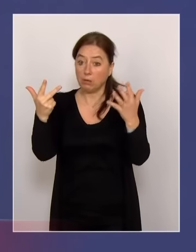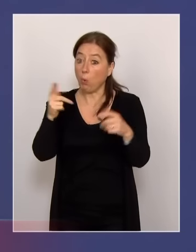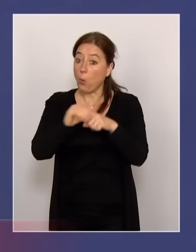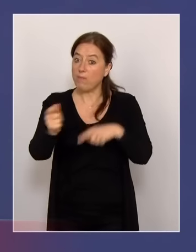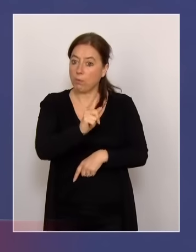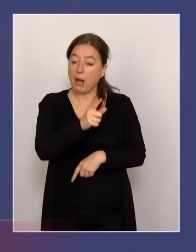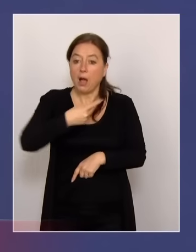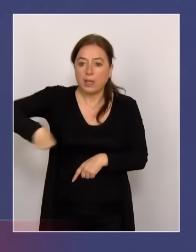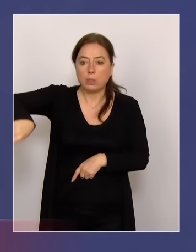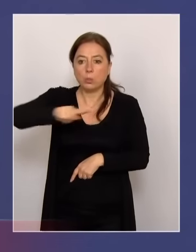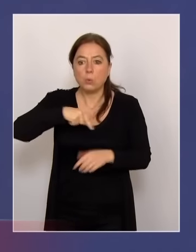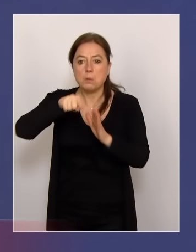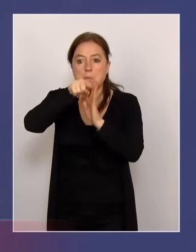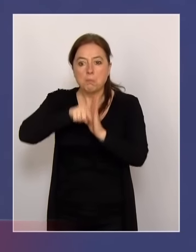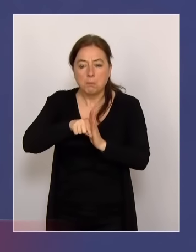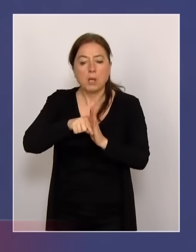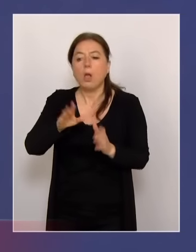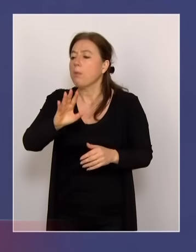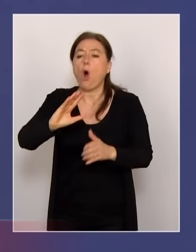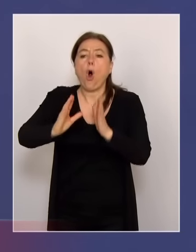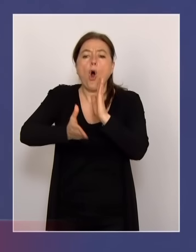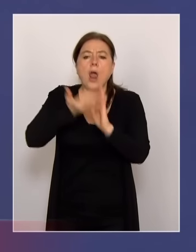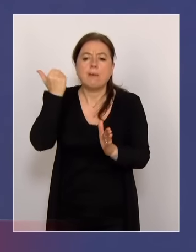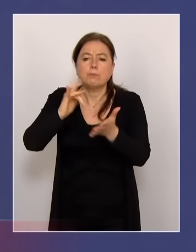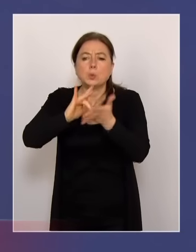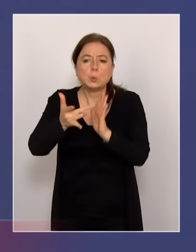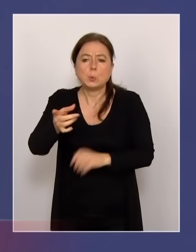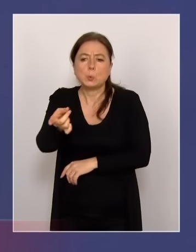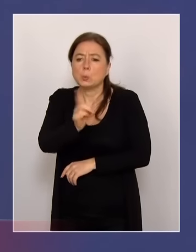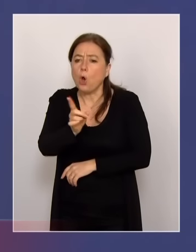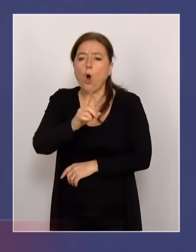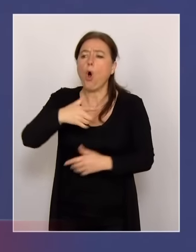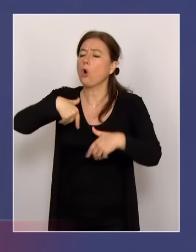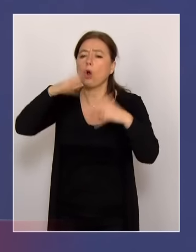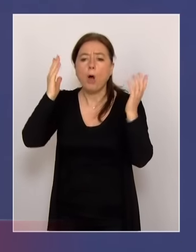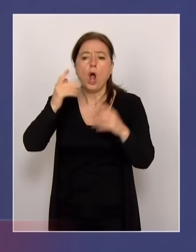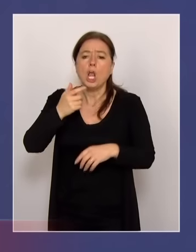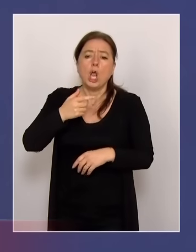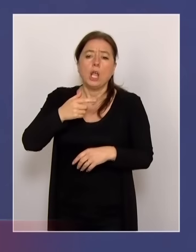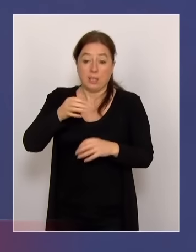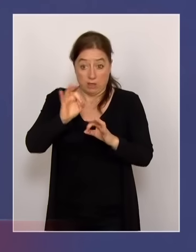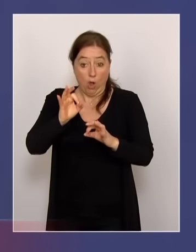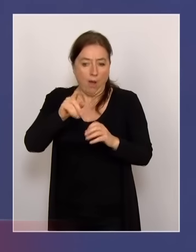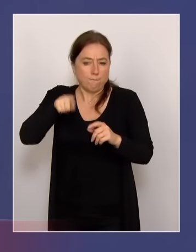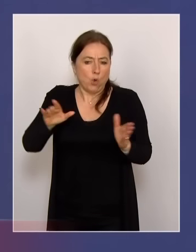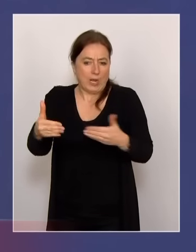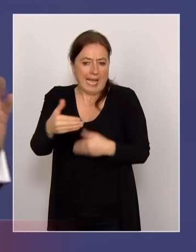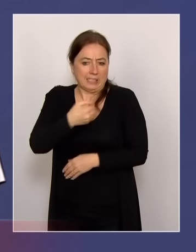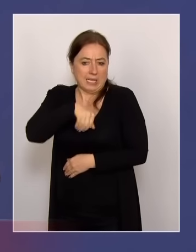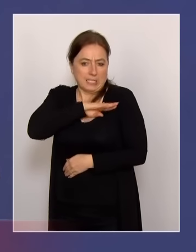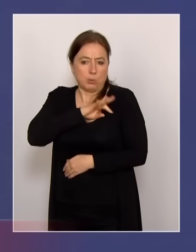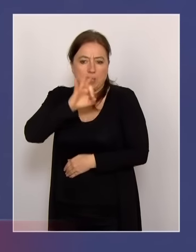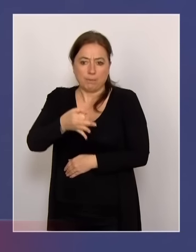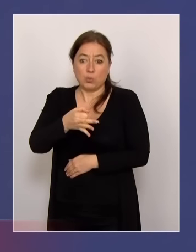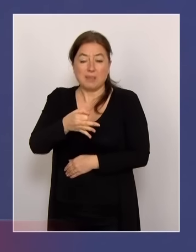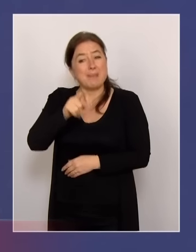acteurs. Je ne pas pour tout enlever, je ne pas pour retrouver une culture de l'irresponsabilité financière. Je suis juste pour qu remette de la culture de